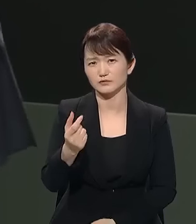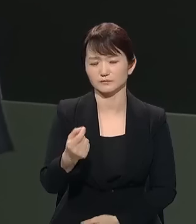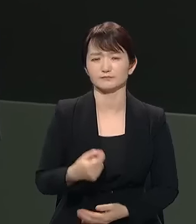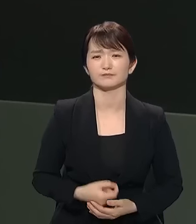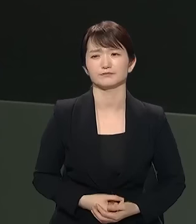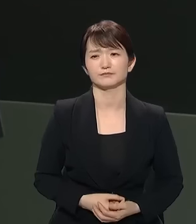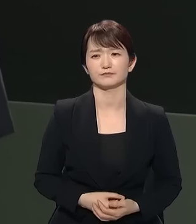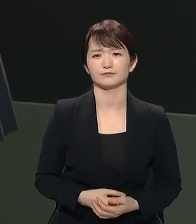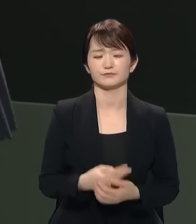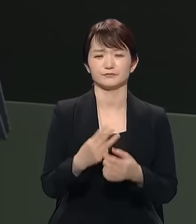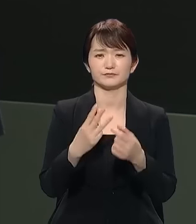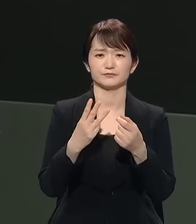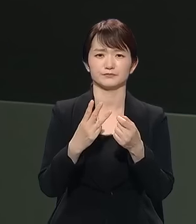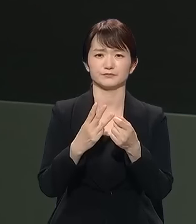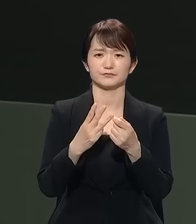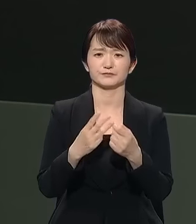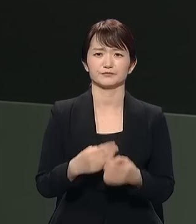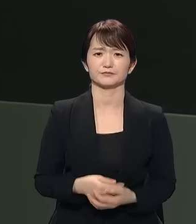좋습니다. 다음 이어가죠.